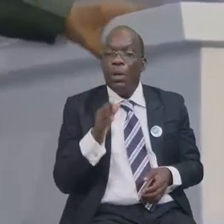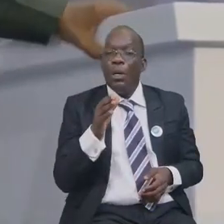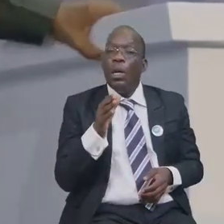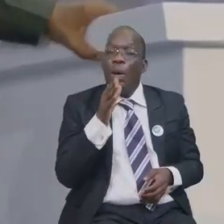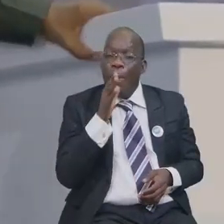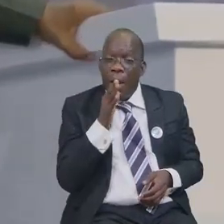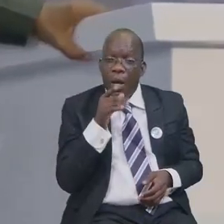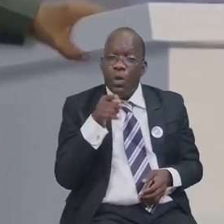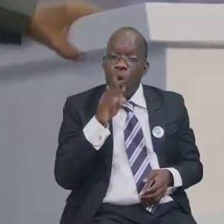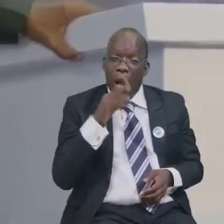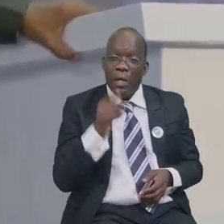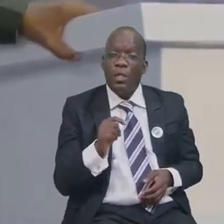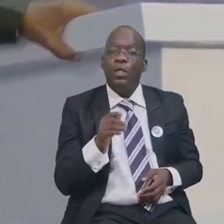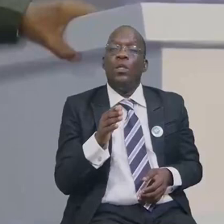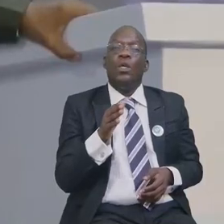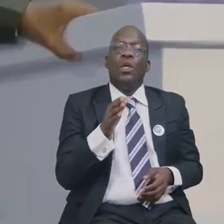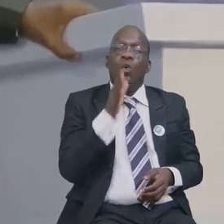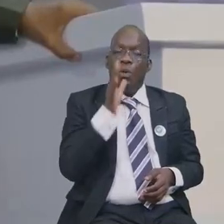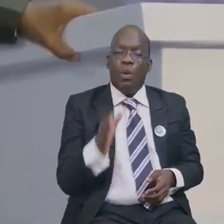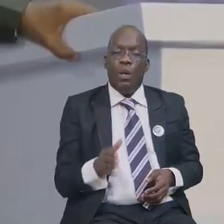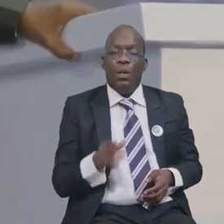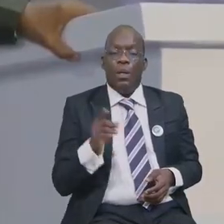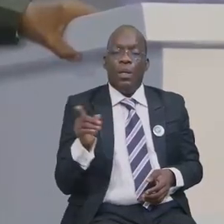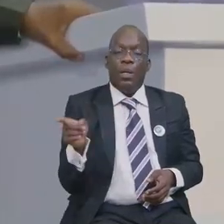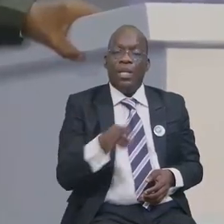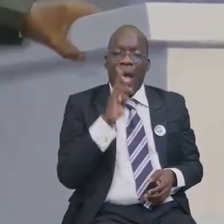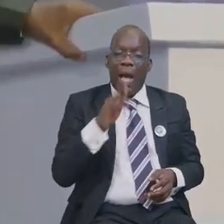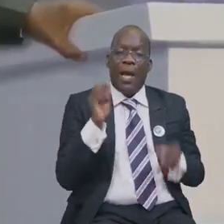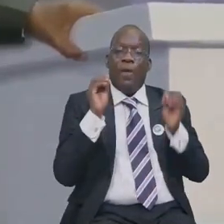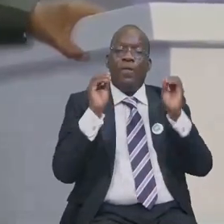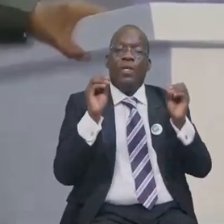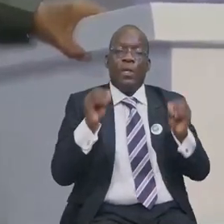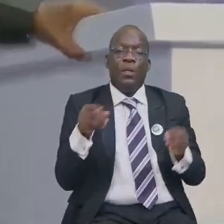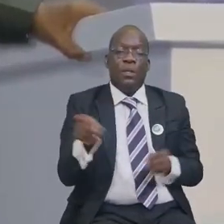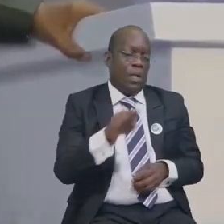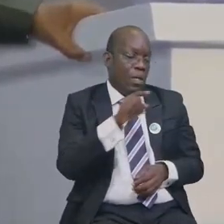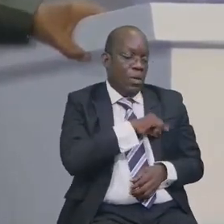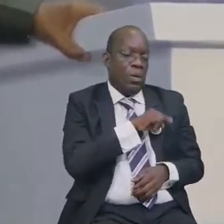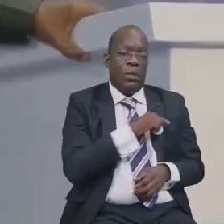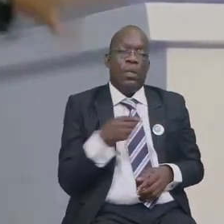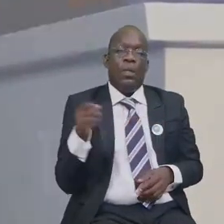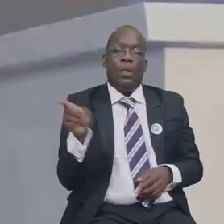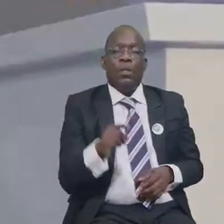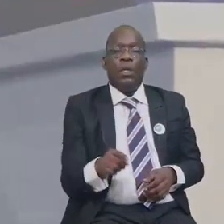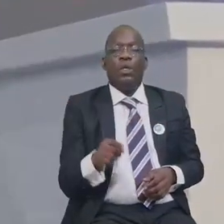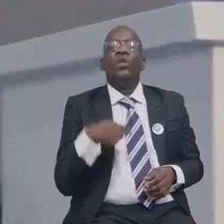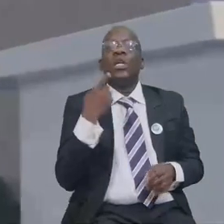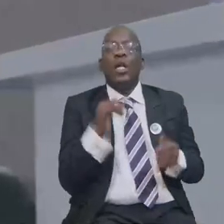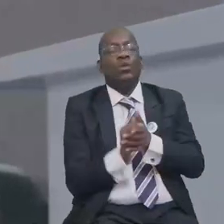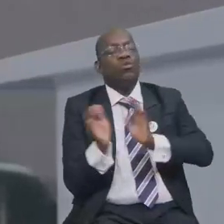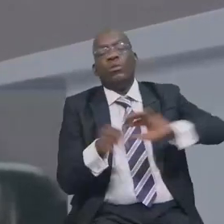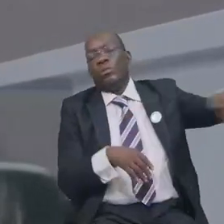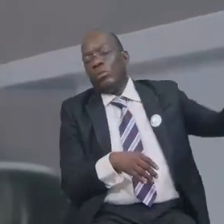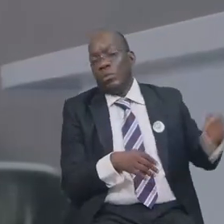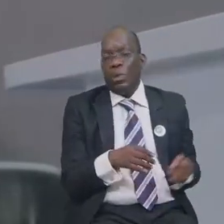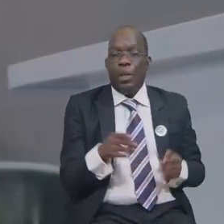Ah, c'est toi la femme. Ils ont tellement formé leur conscience, ils rejettent ça, ça ne veut rien dire. C'est